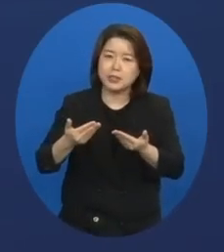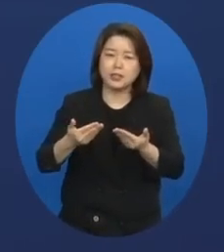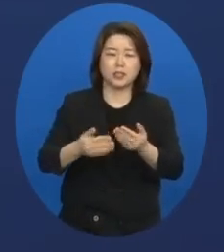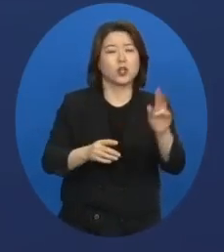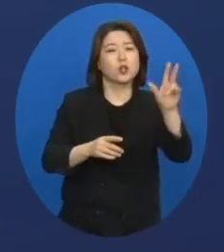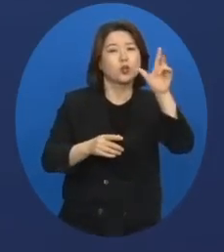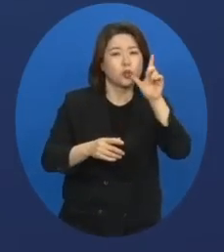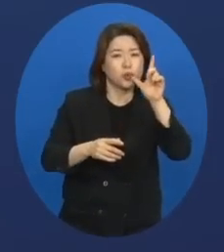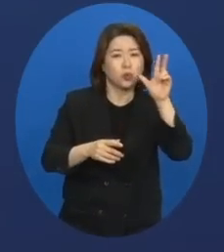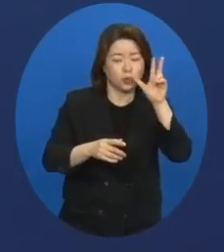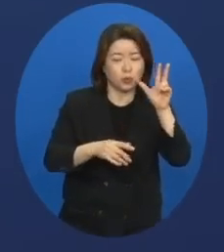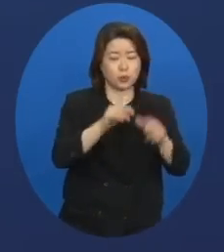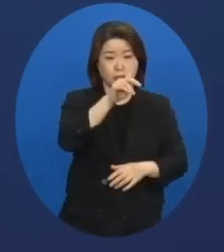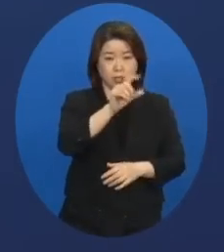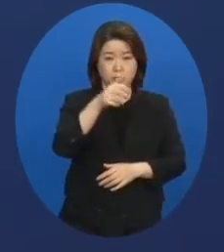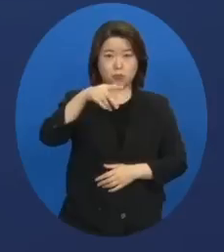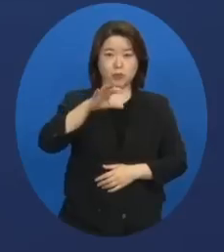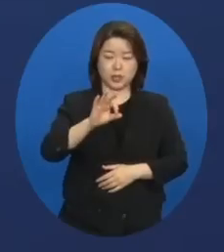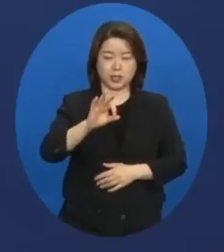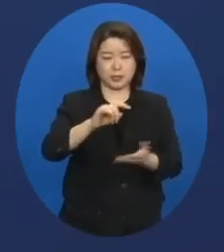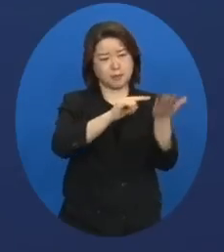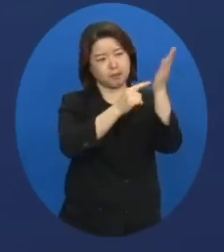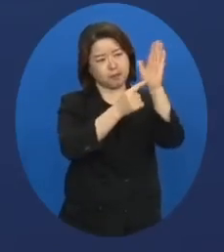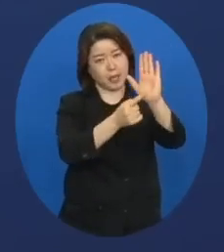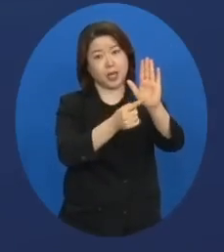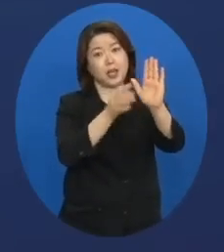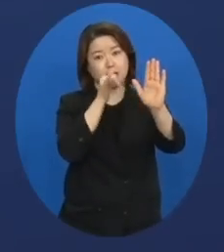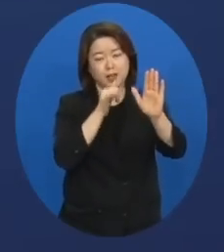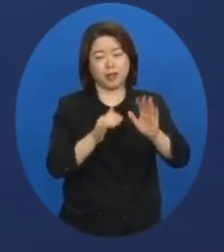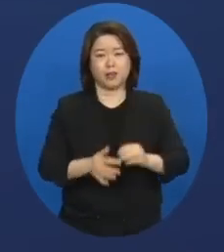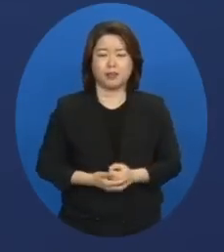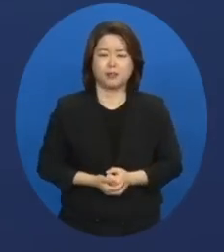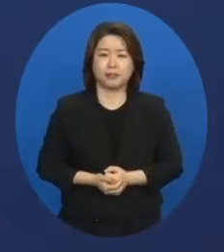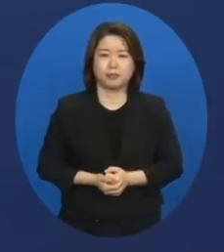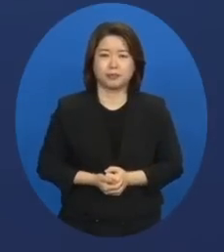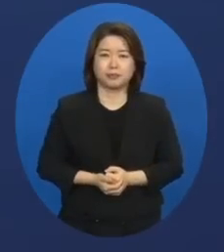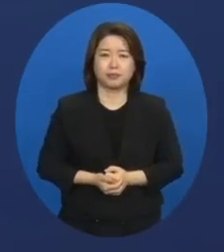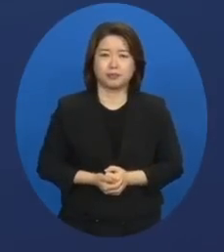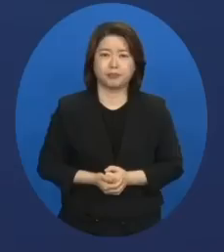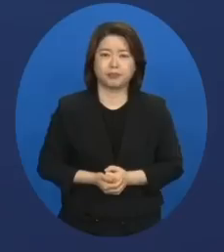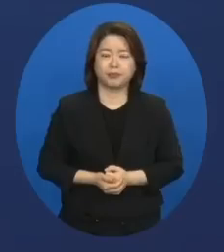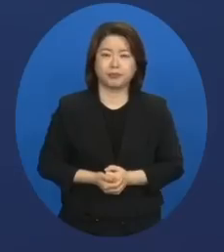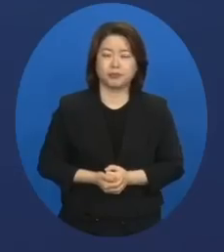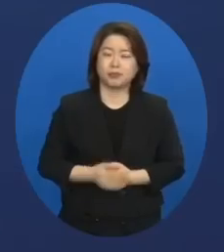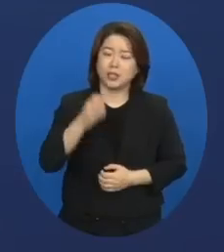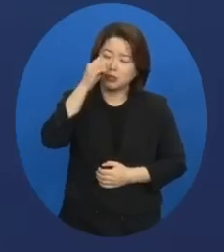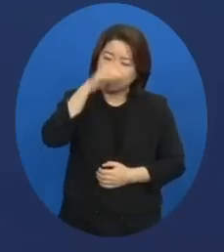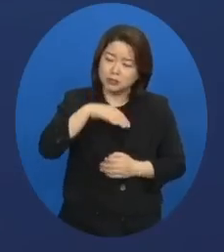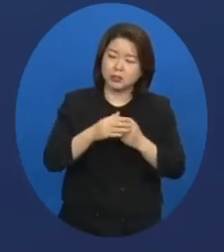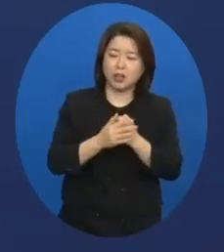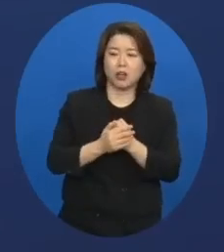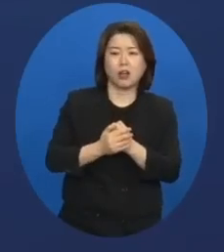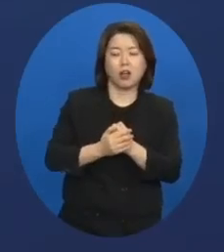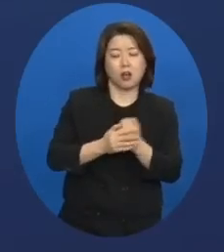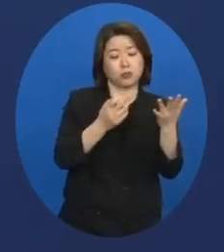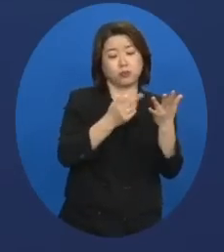우리에게 보여주는 겁니다. 여러분 이것은 단순히 그저 유다만을 위한 이야기가